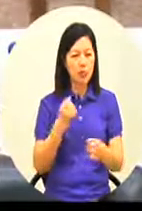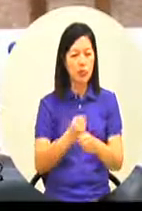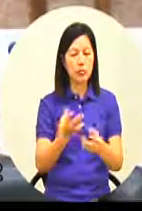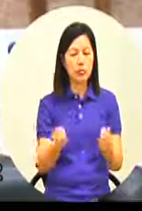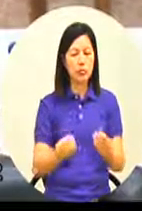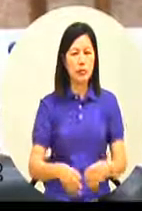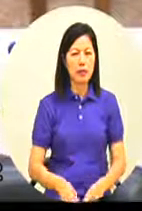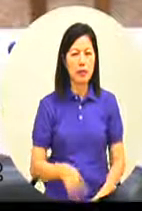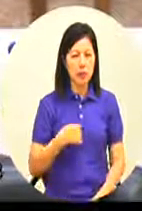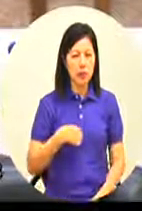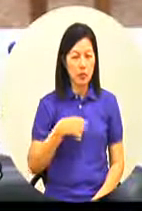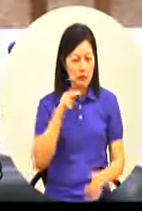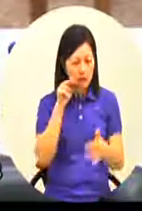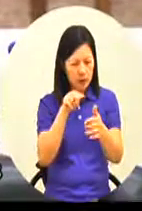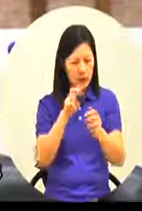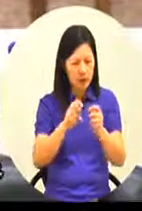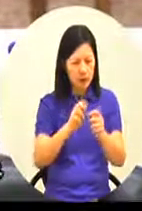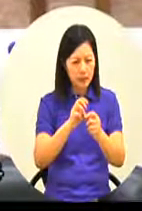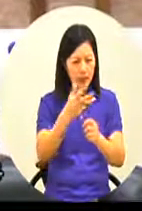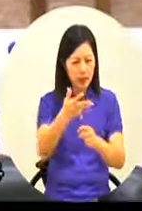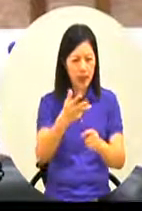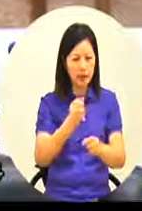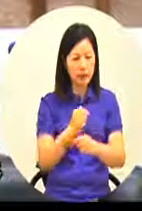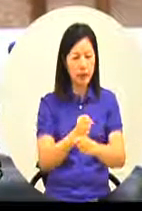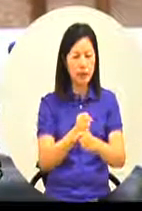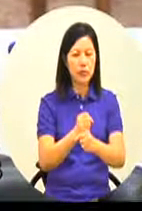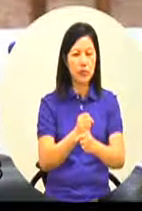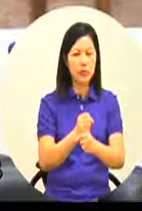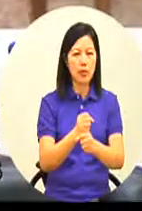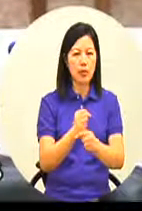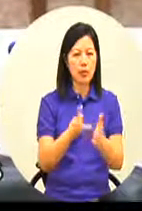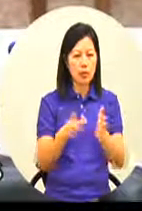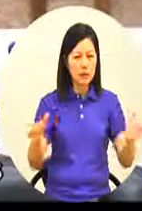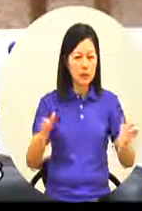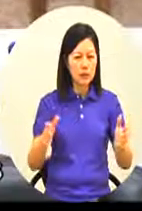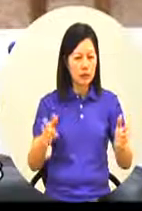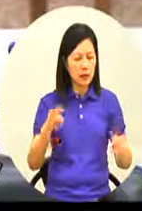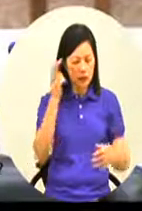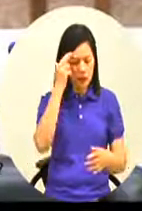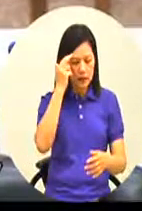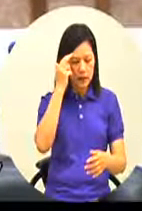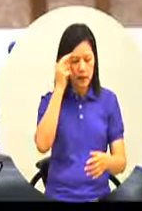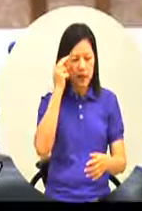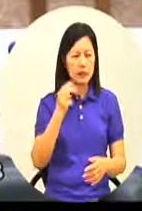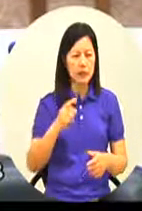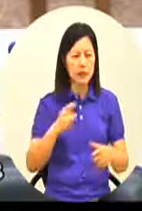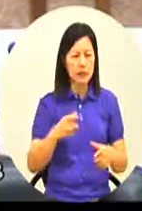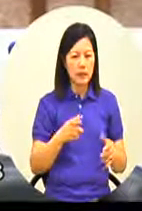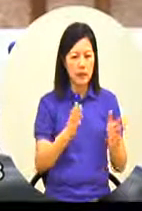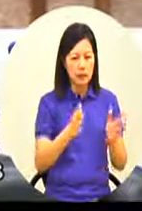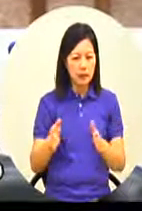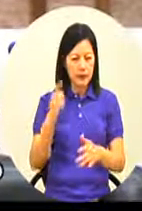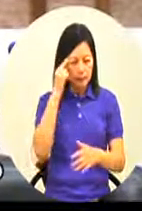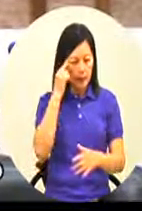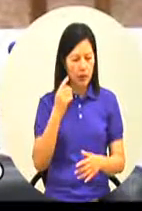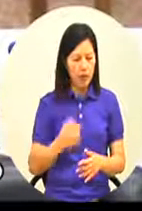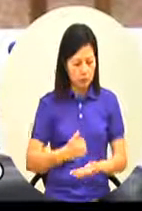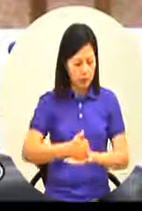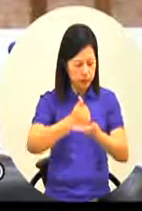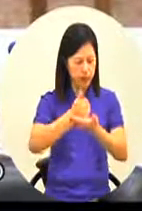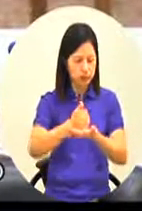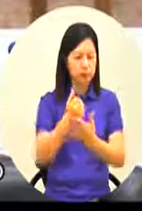我看了你28年的公务生涯，你对公共事务的坚持、执着跟理想，我都尊重，我